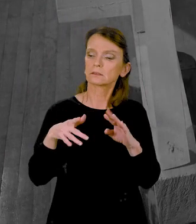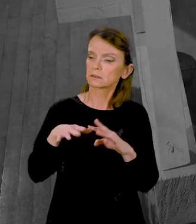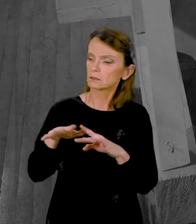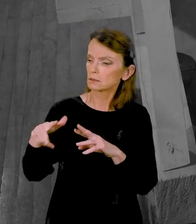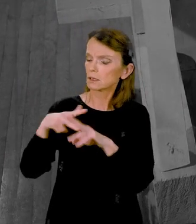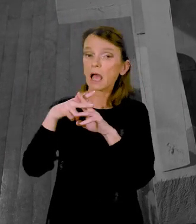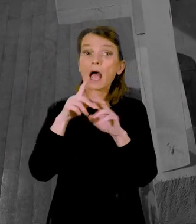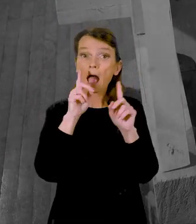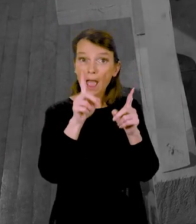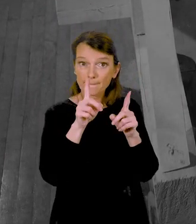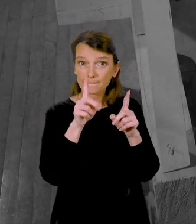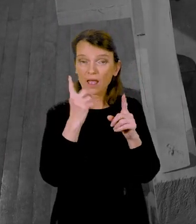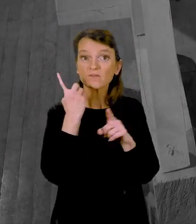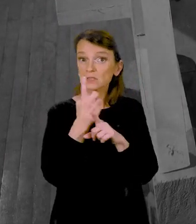vseeno,